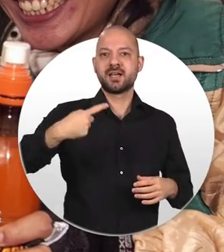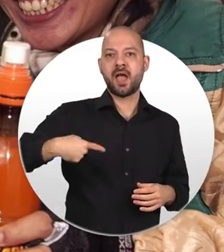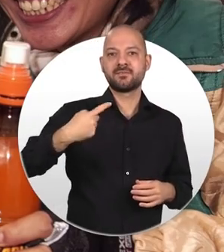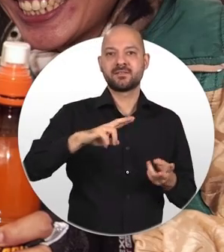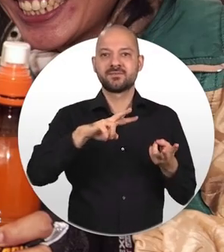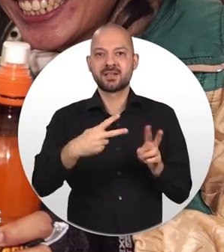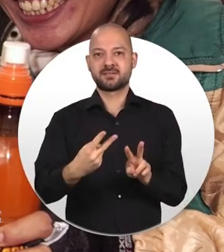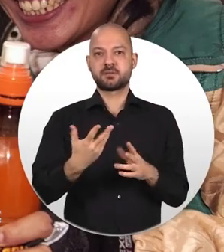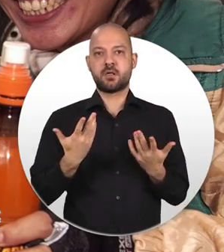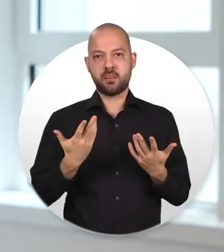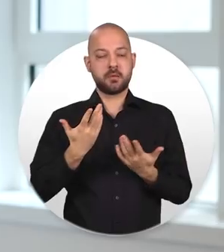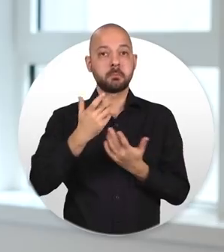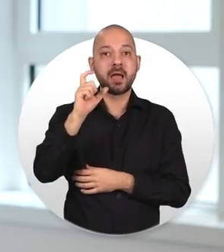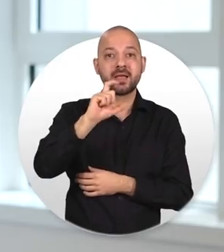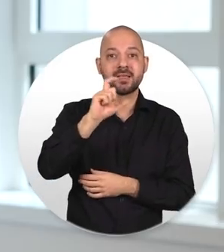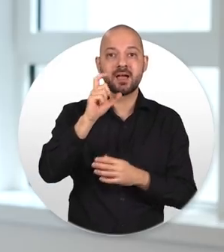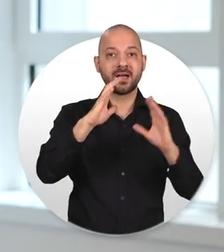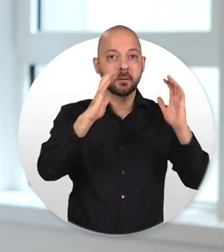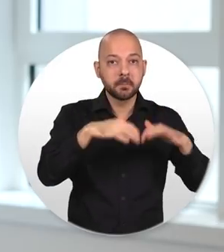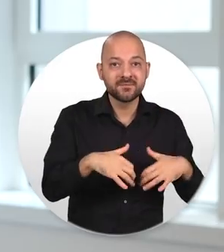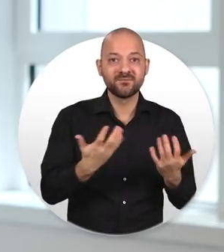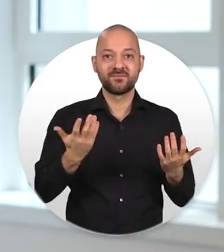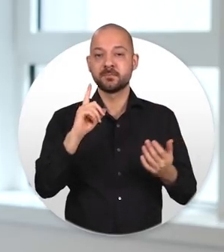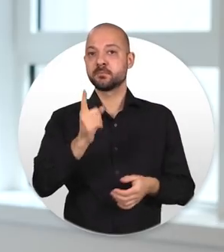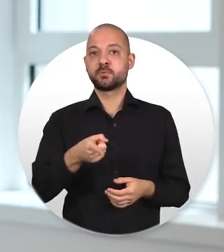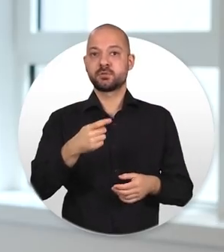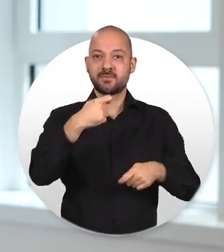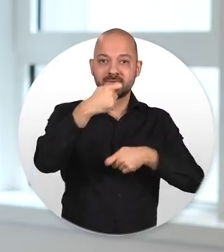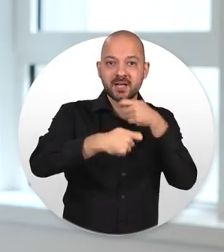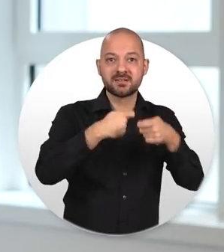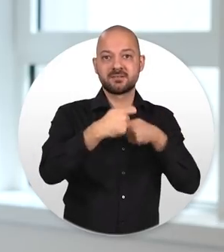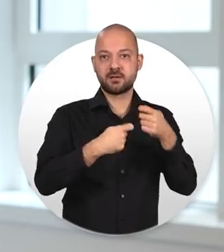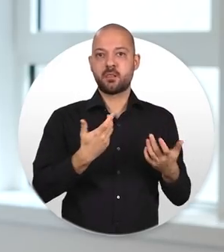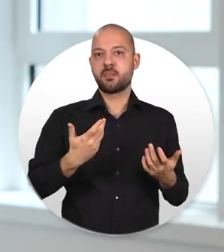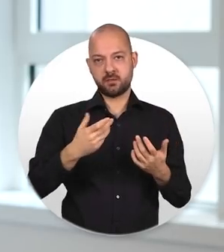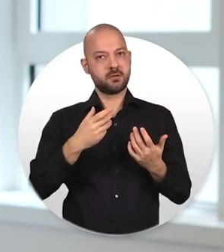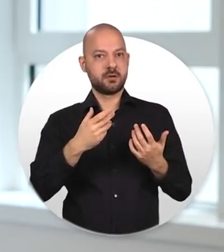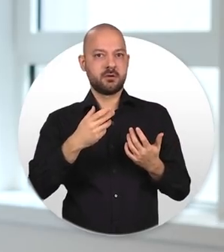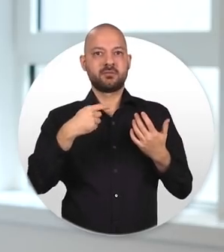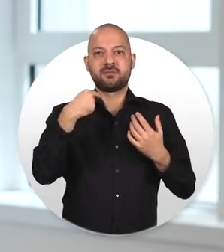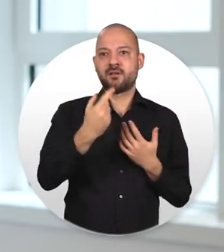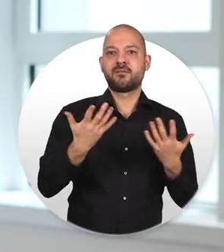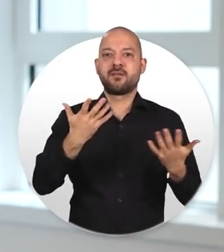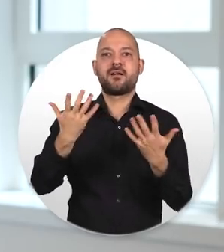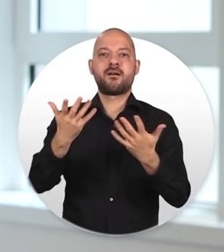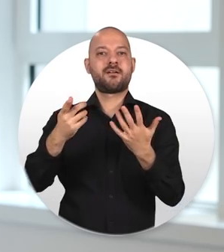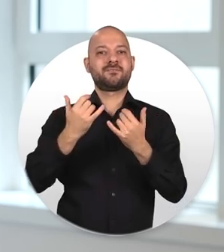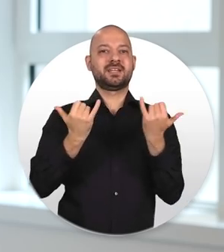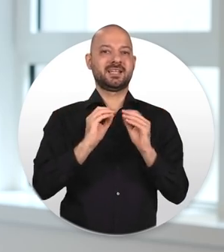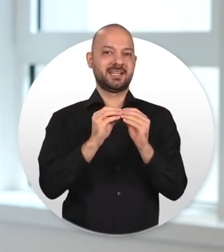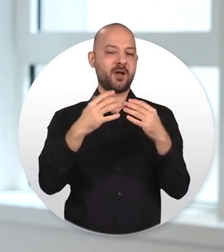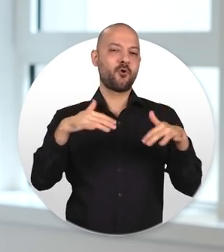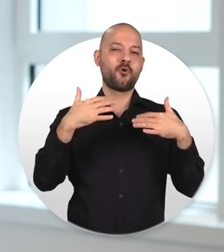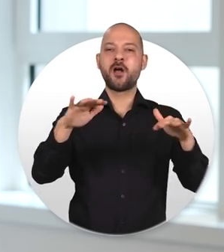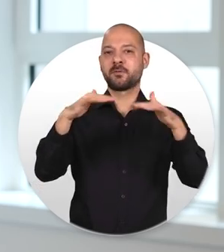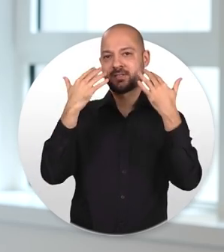Beben oder Pneu müsste gewechselt gehen, oder Batterien, die ausgefallen sind, die dann müsste gewechselt gehen. Also dass ich mir